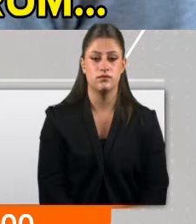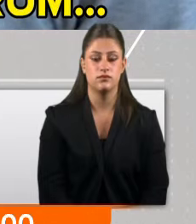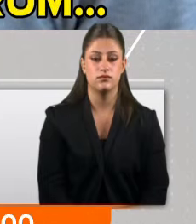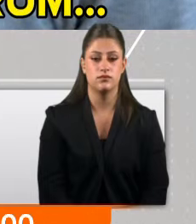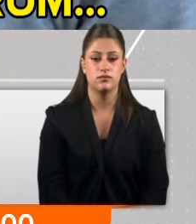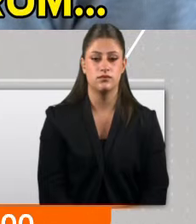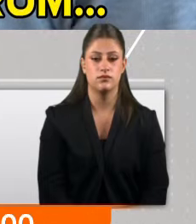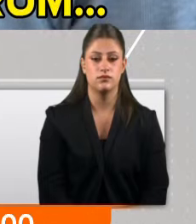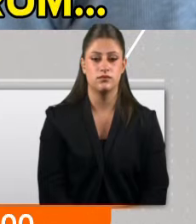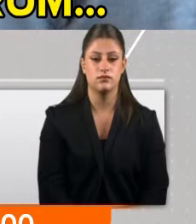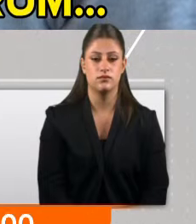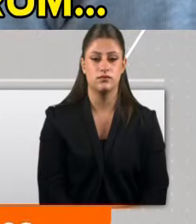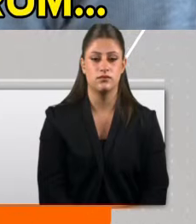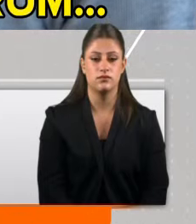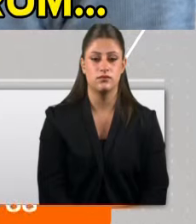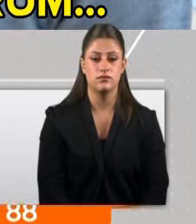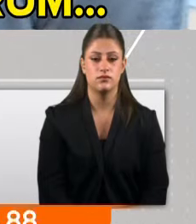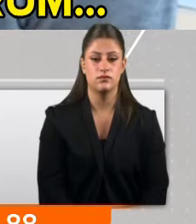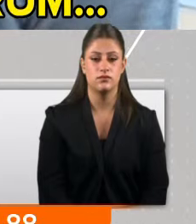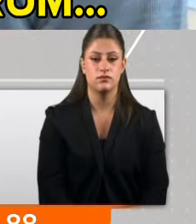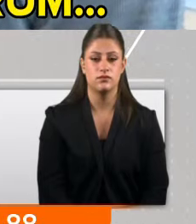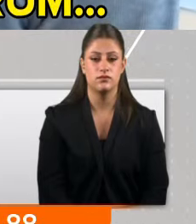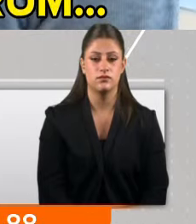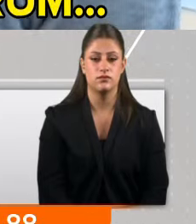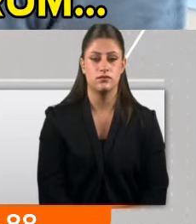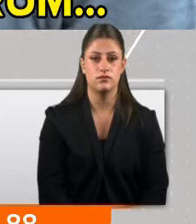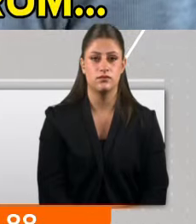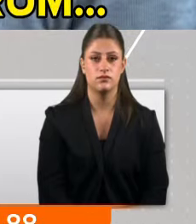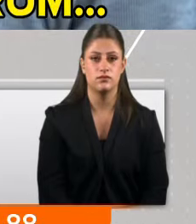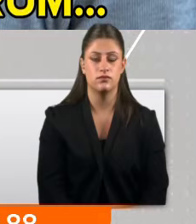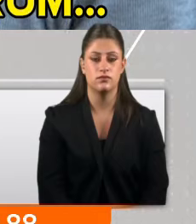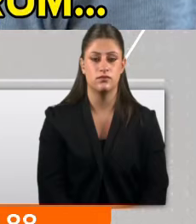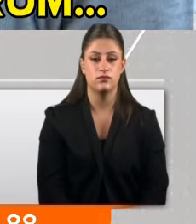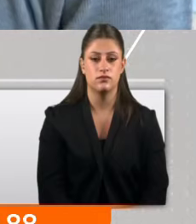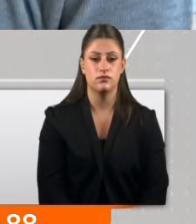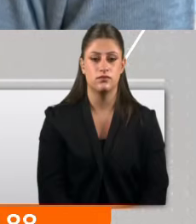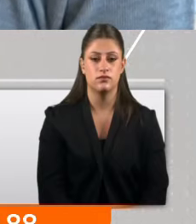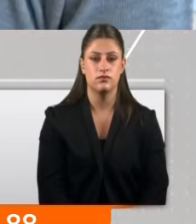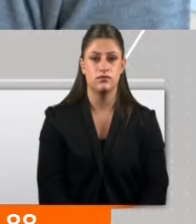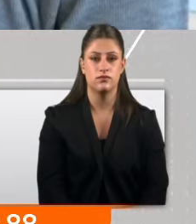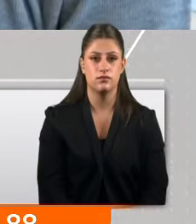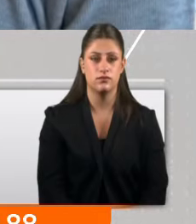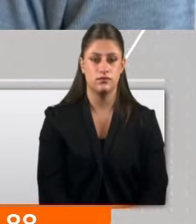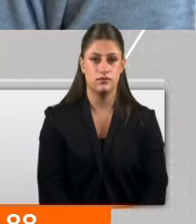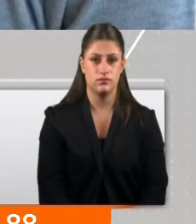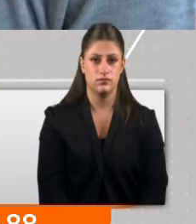olmak istiyorsun okulu bitirince? Subay. Milli Savunma Üniversitesi'ne gitmek istiyorum, subay olmak